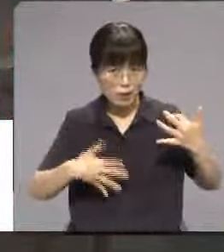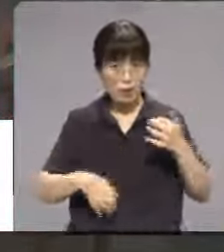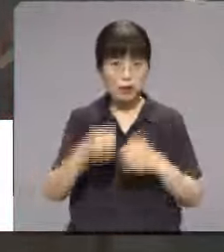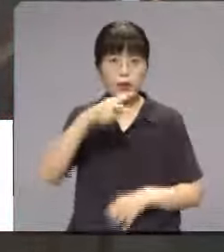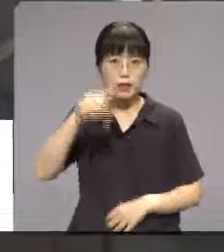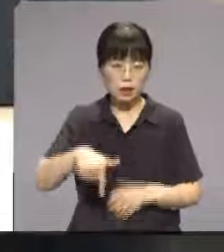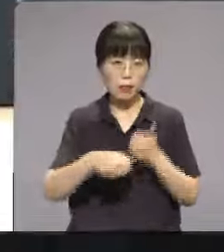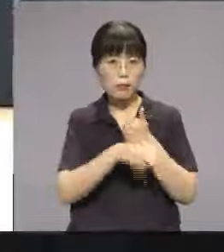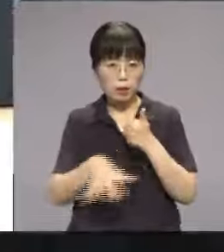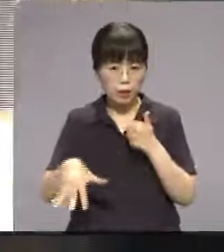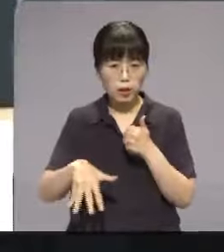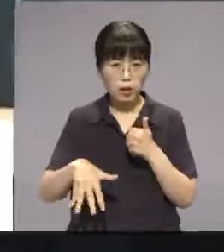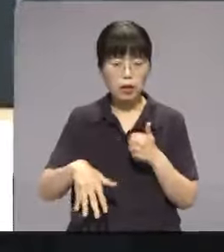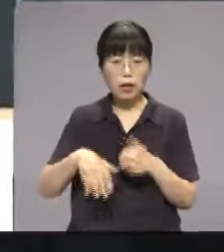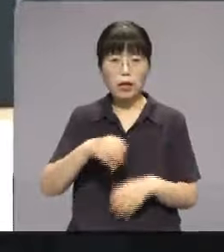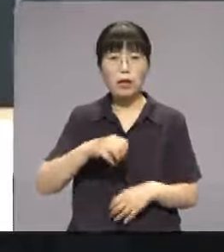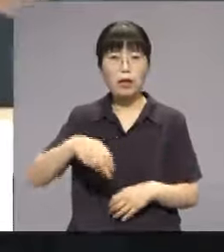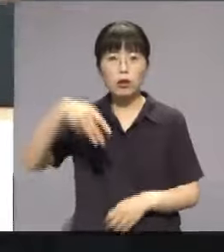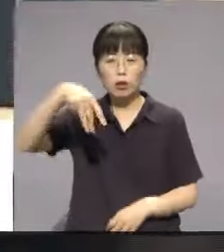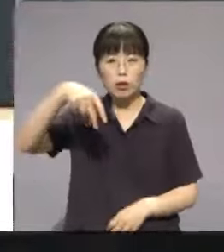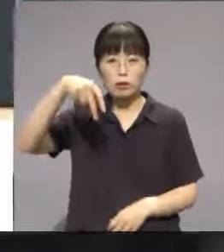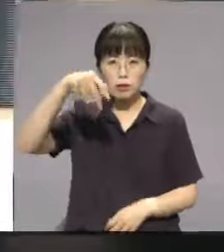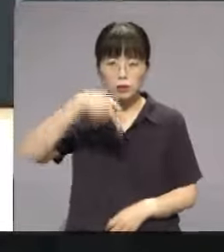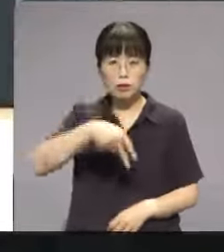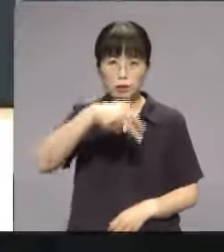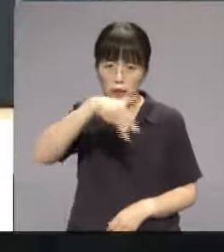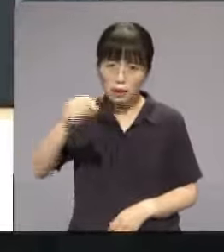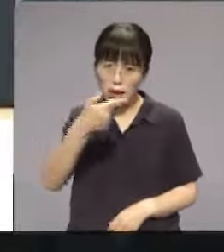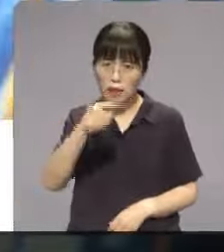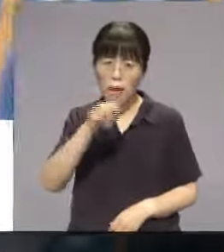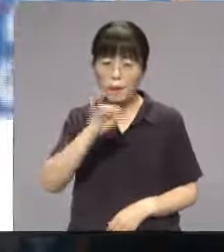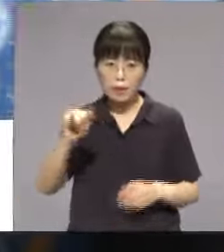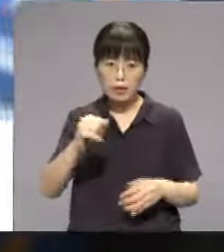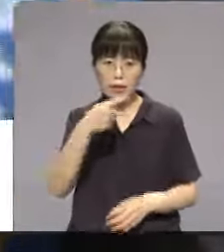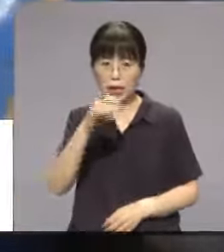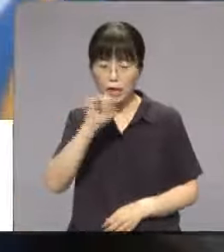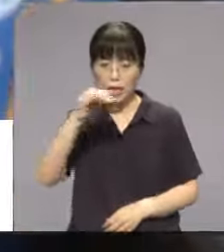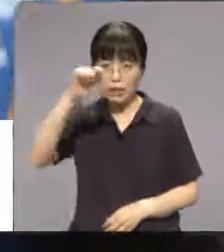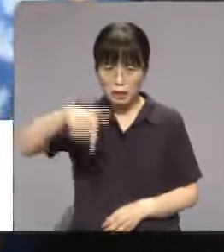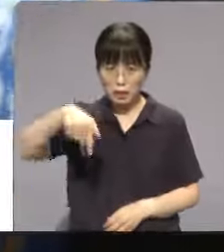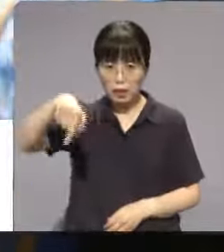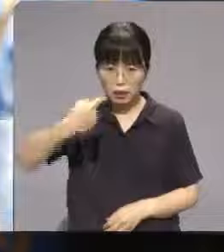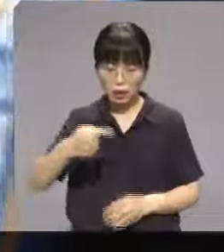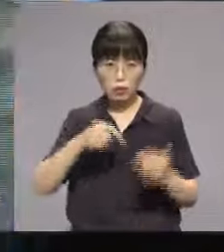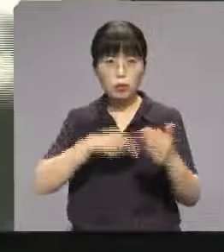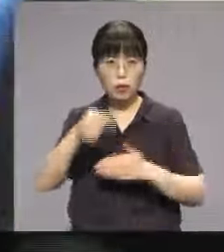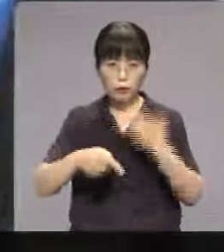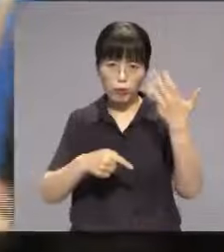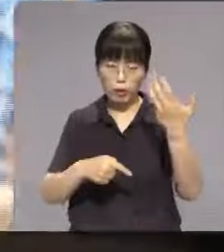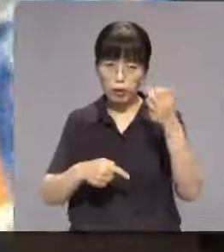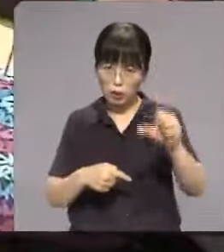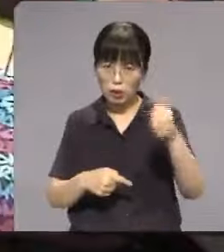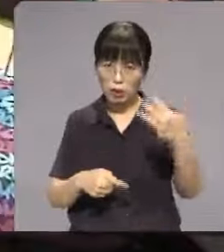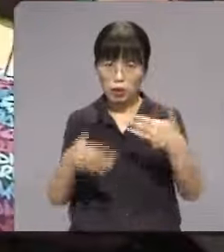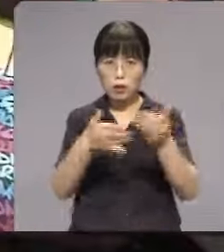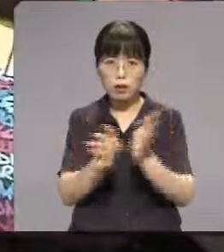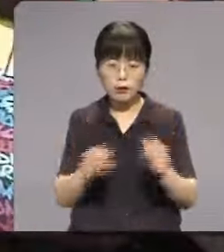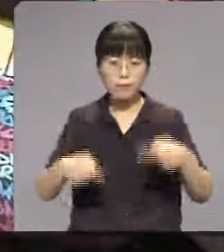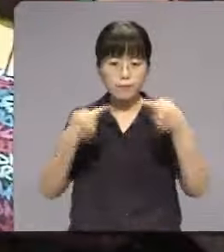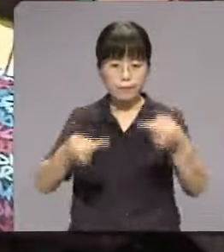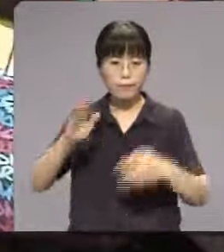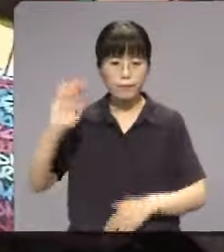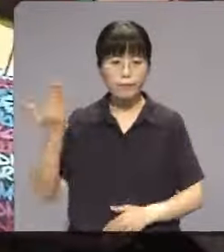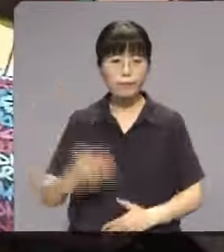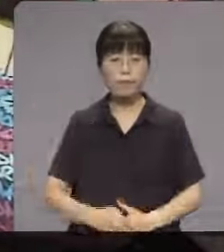화이트를 비롯해 턴스타일, 세플루투라, 잔나비, 데이식스 등 국내외 58개 팀이 참여합니다.